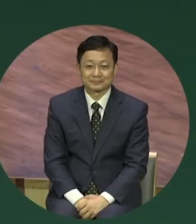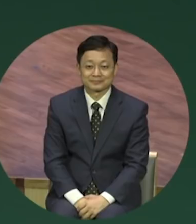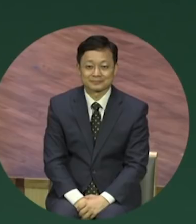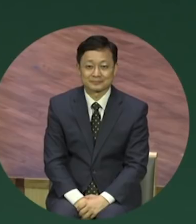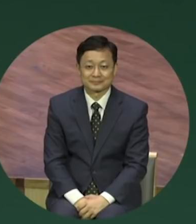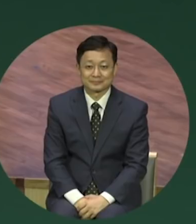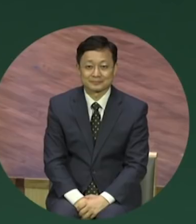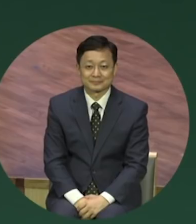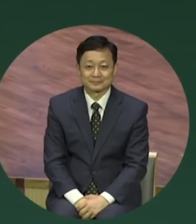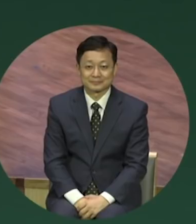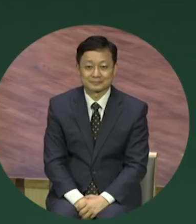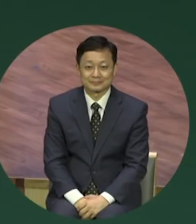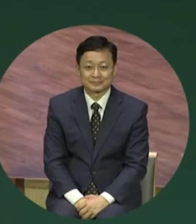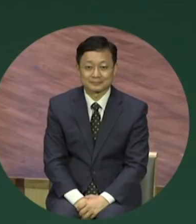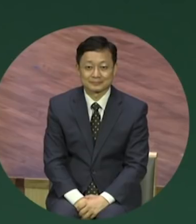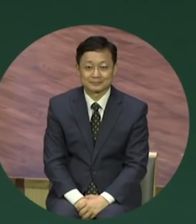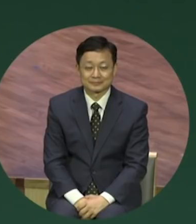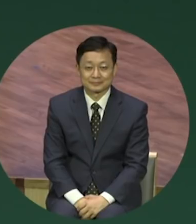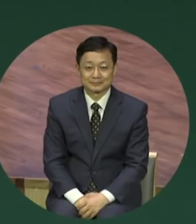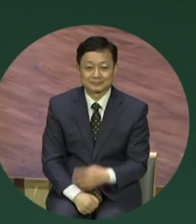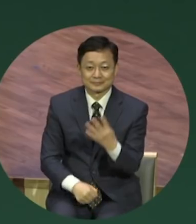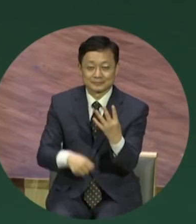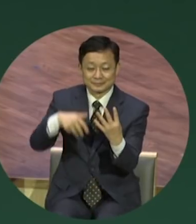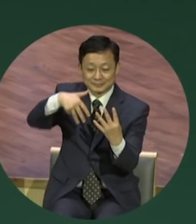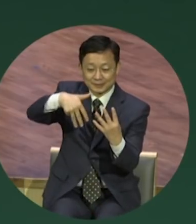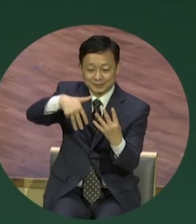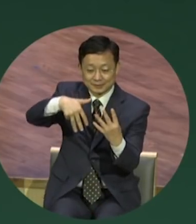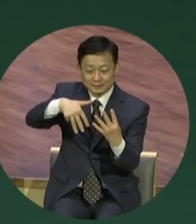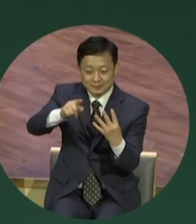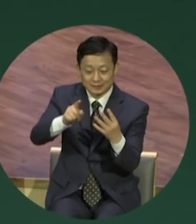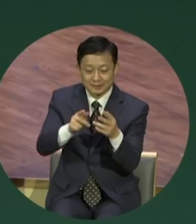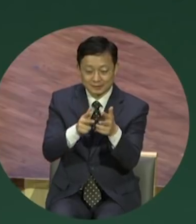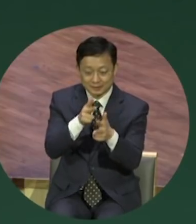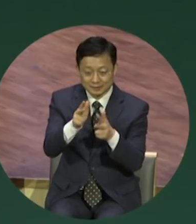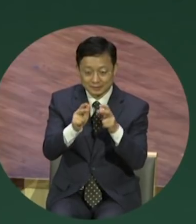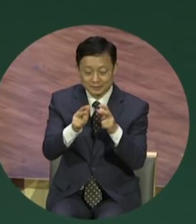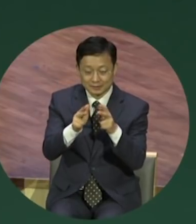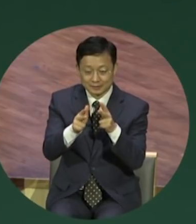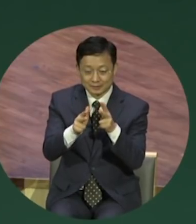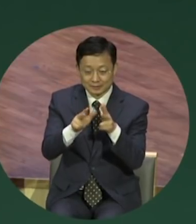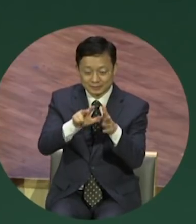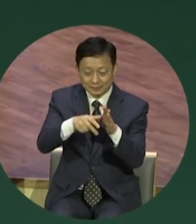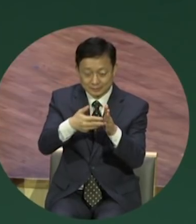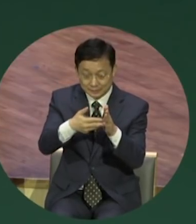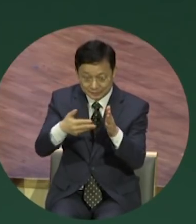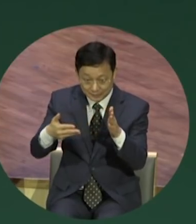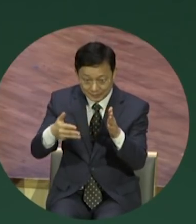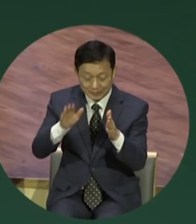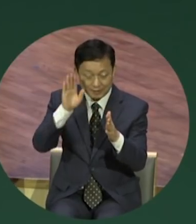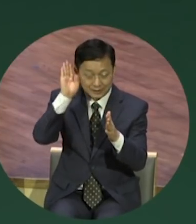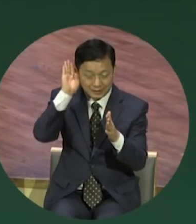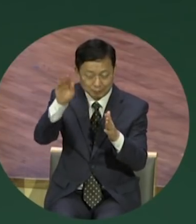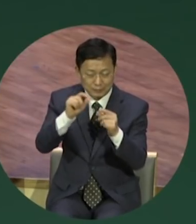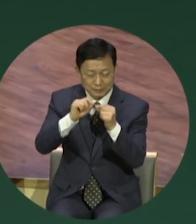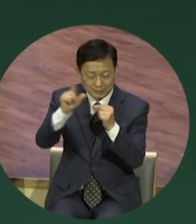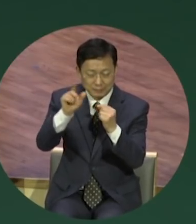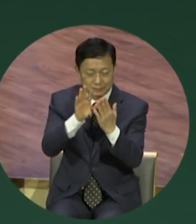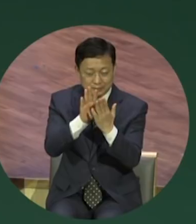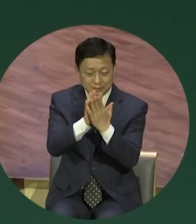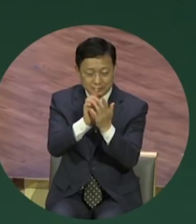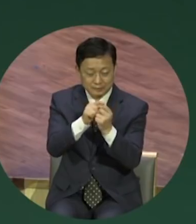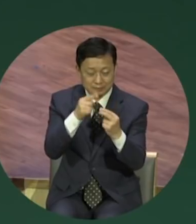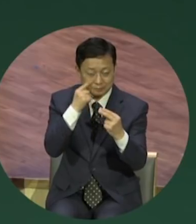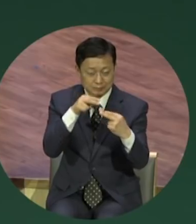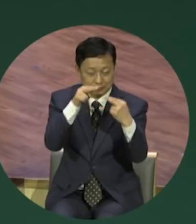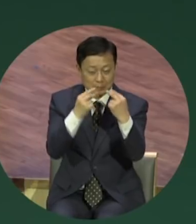revolution. 4차 산업이 되어지면 거의 비대면 시대가 오기 때문에 그렇습니다. And that's